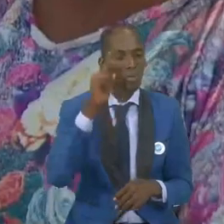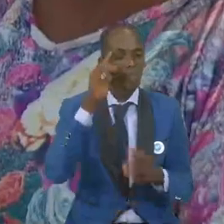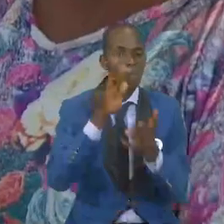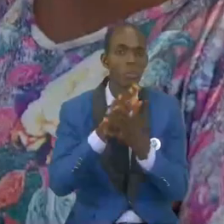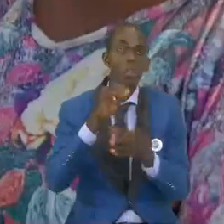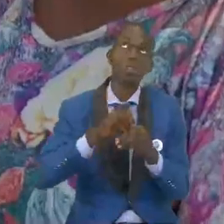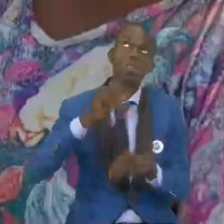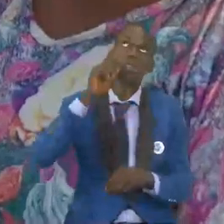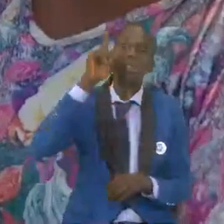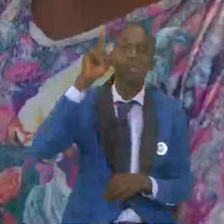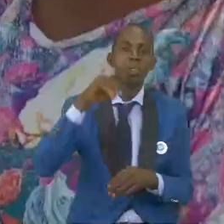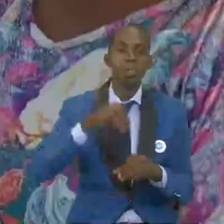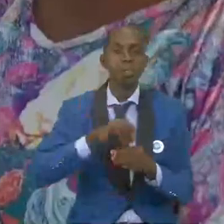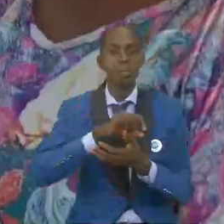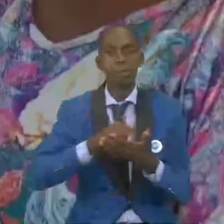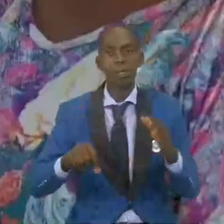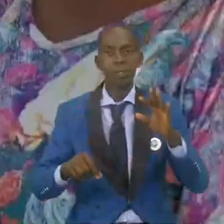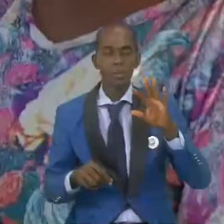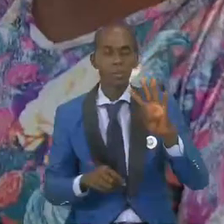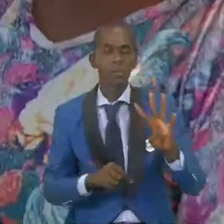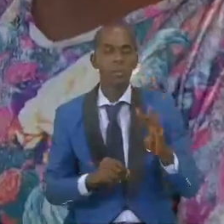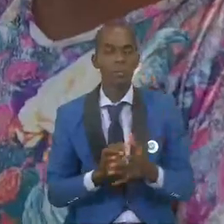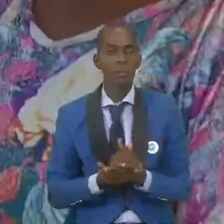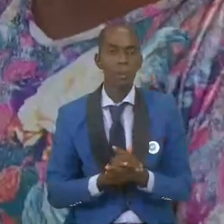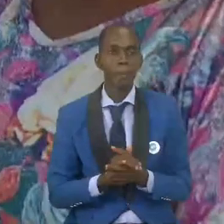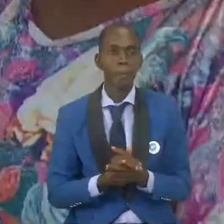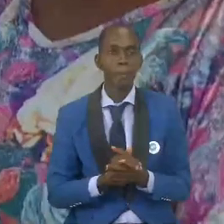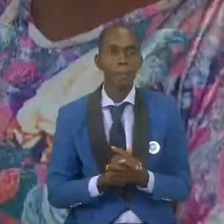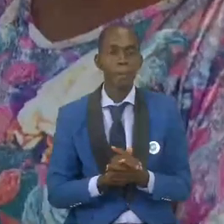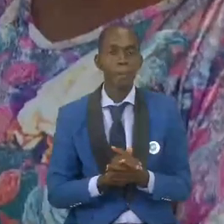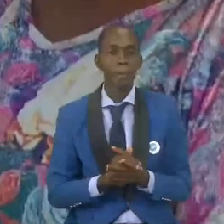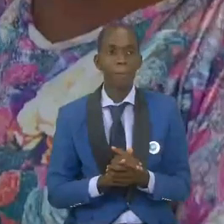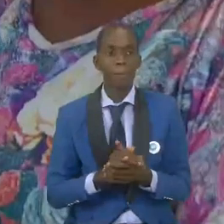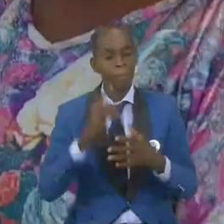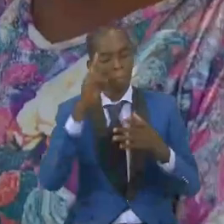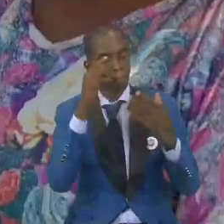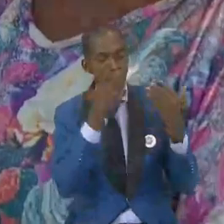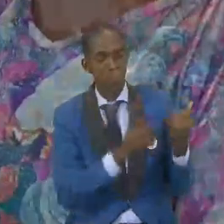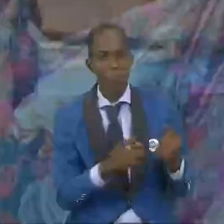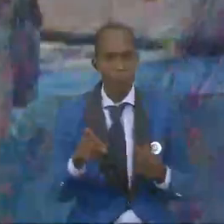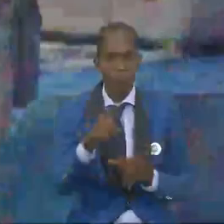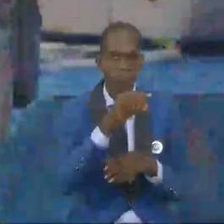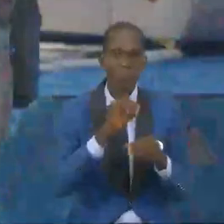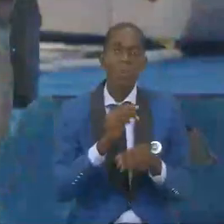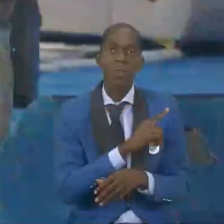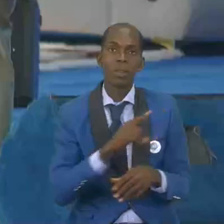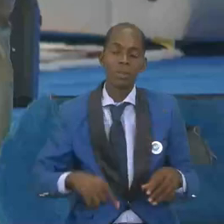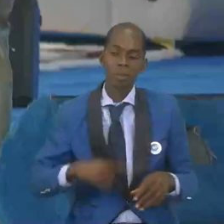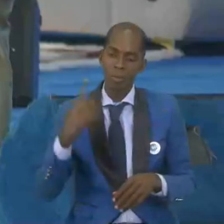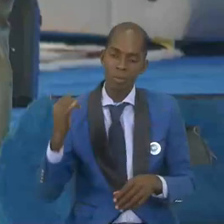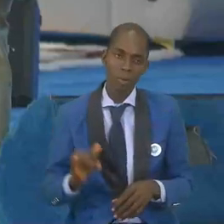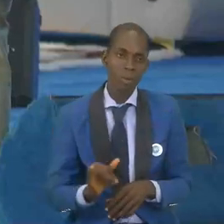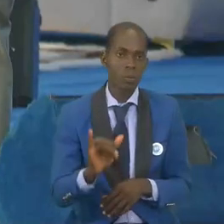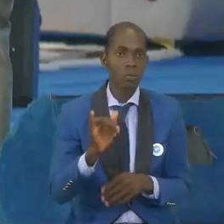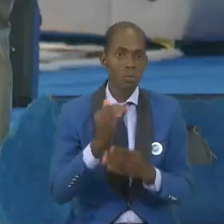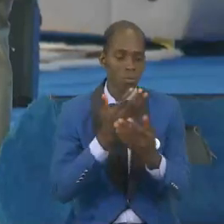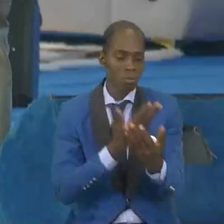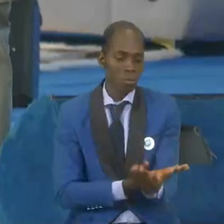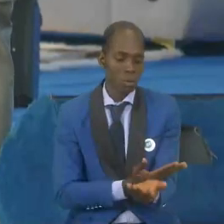celui qui est ferme dans ses sentiments, tu assures la paix, parce qu'il se confie en toi. Verset 4, confiez-vous